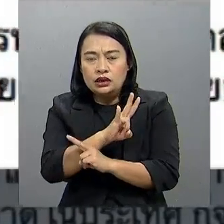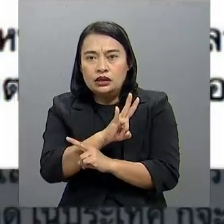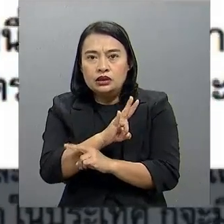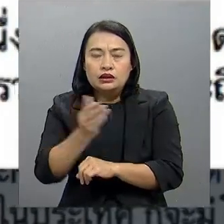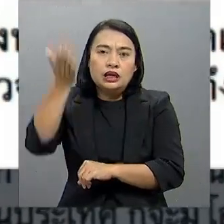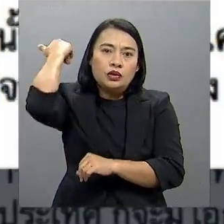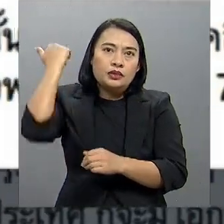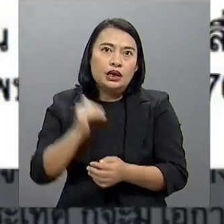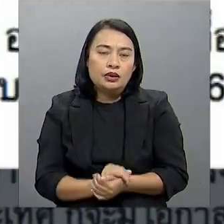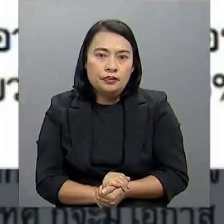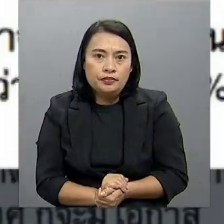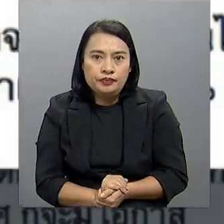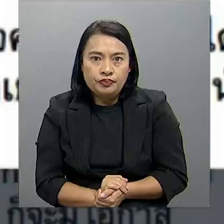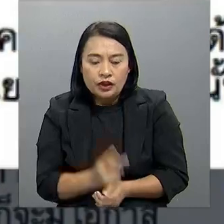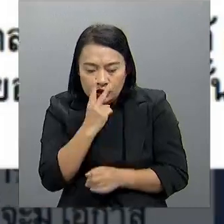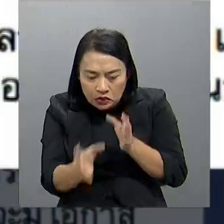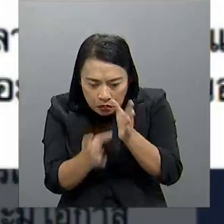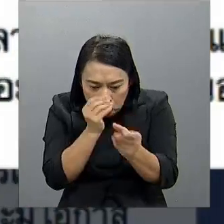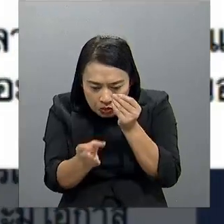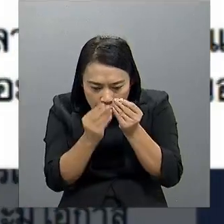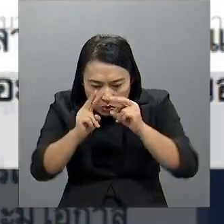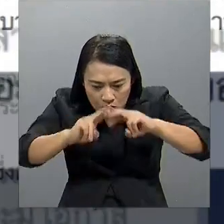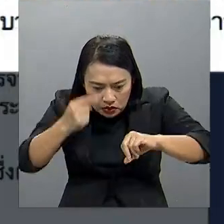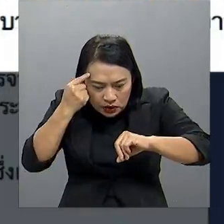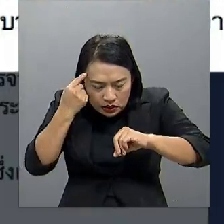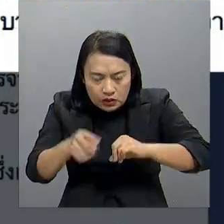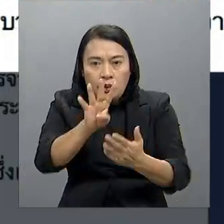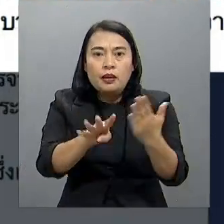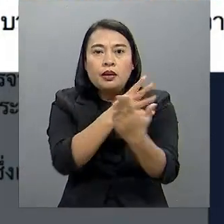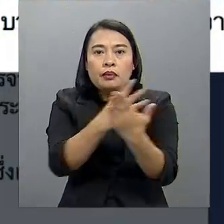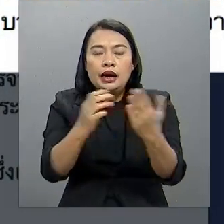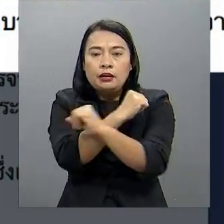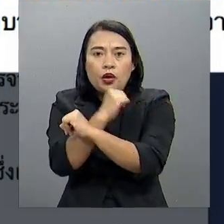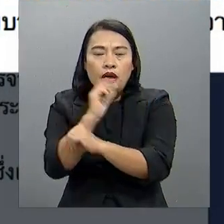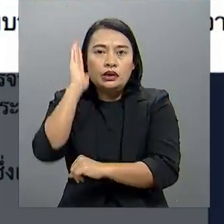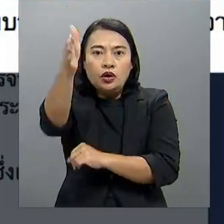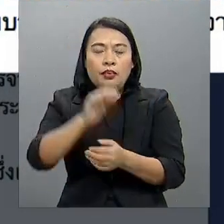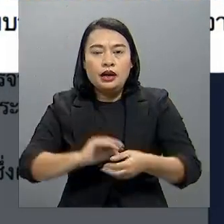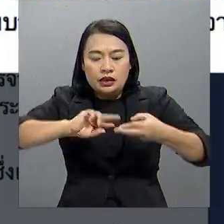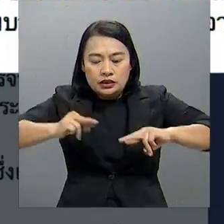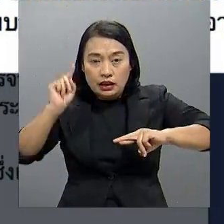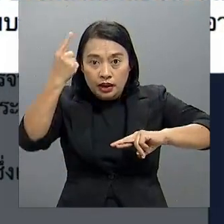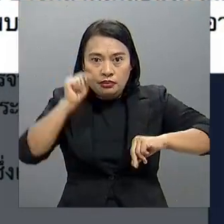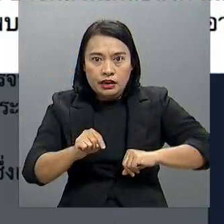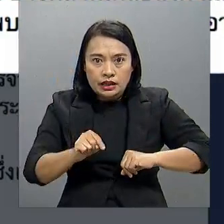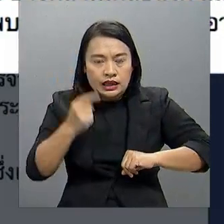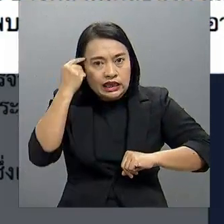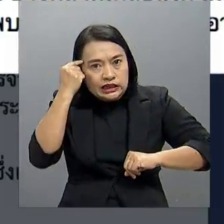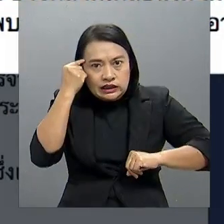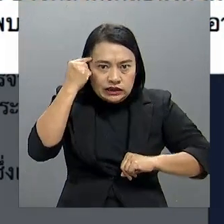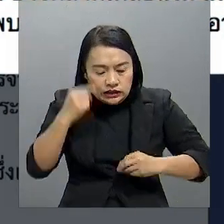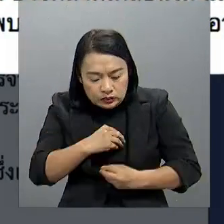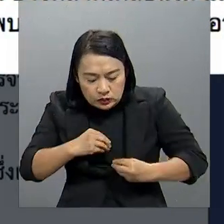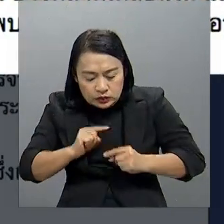จะเป็นประโยชน์นำมาพิจารณาวางแผนรับมือในอนาคตคือ 1สายพันธุ์ใหม่อาจารย์หลบหลีกภูมิคุ้มกันจาก